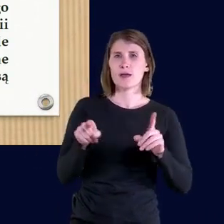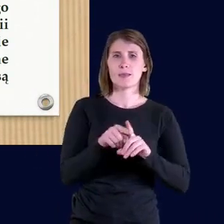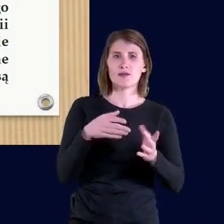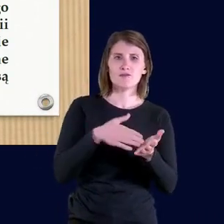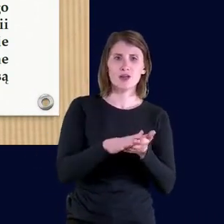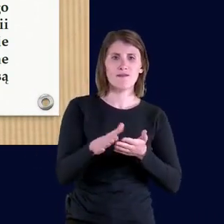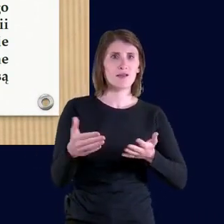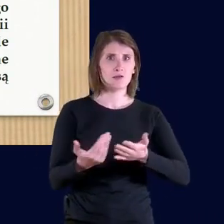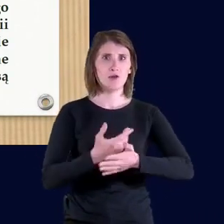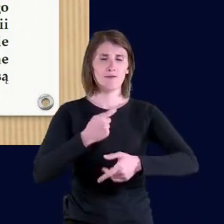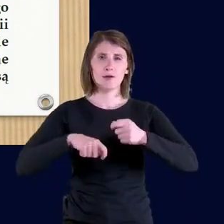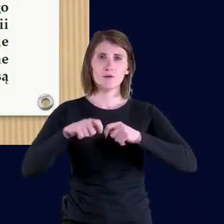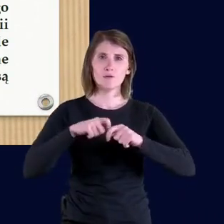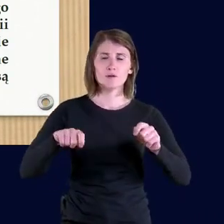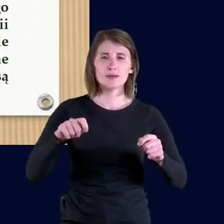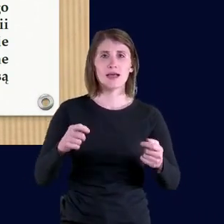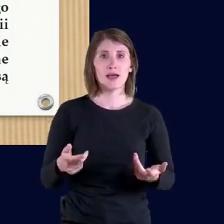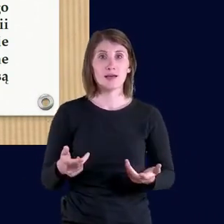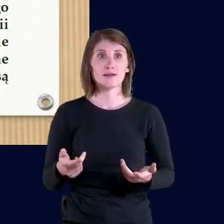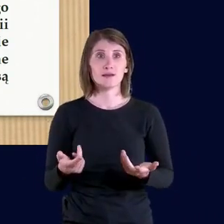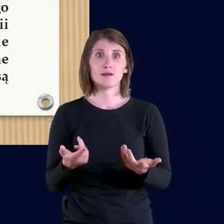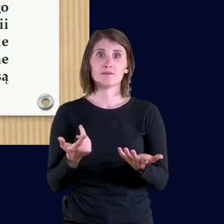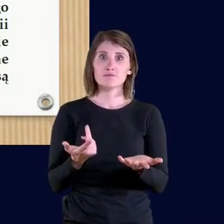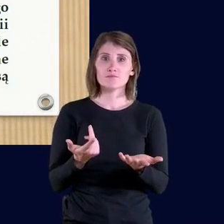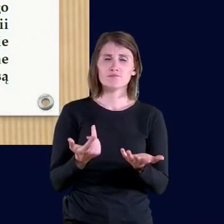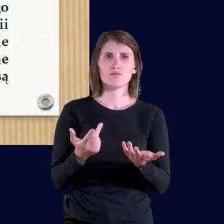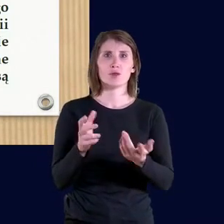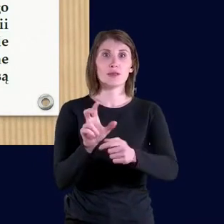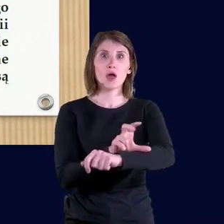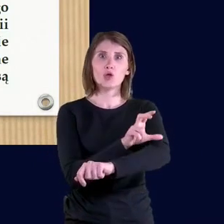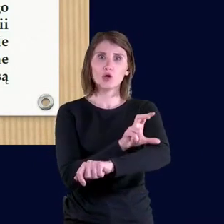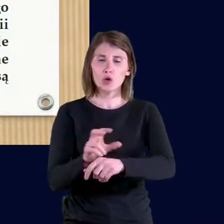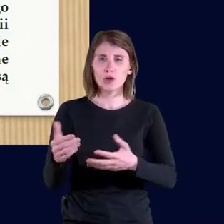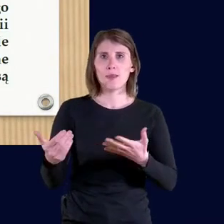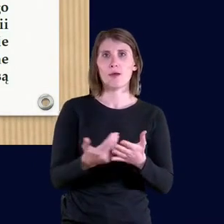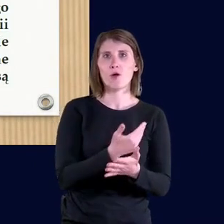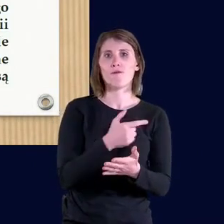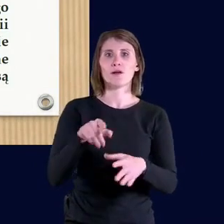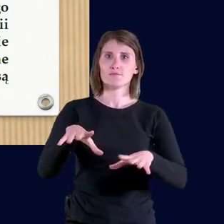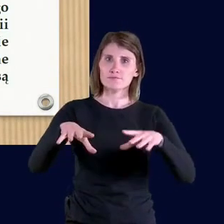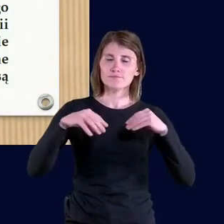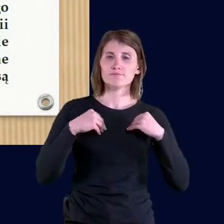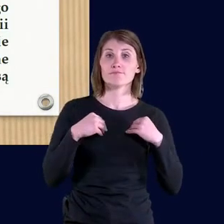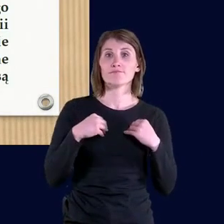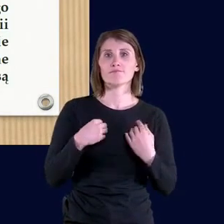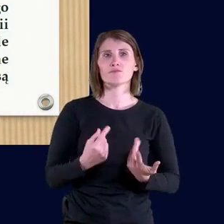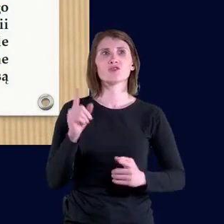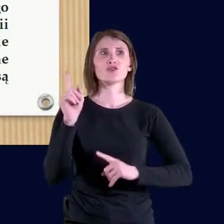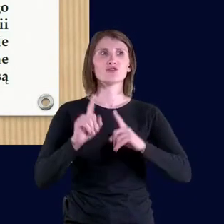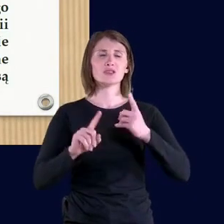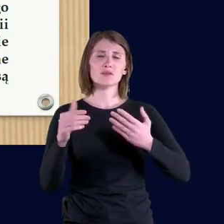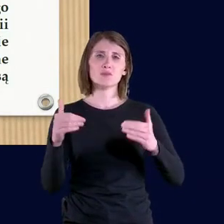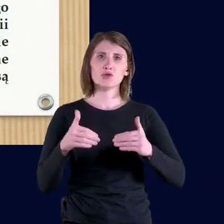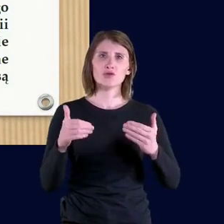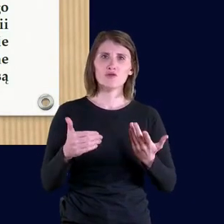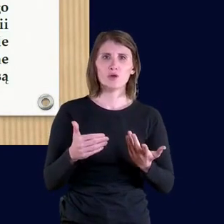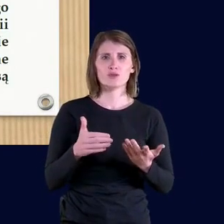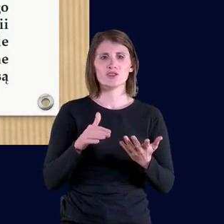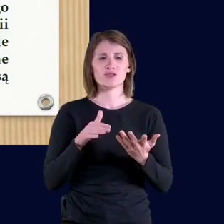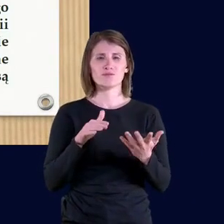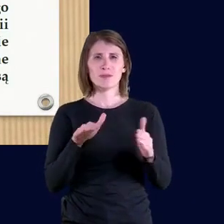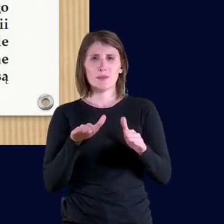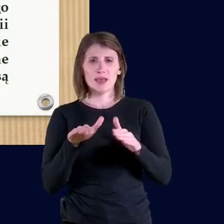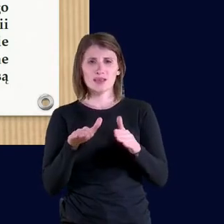rodzaju rozwiązania różnego rodzaju technologię oczywiście czasami możliwości lokalowe